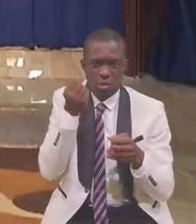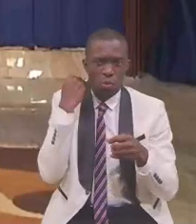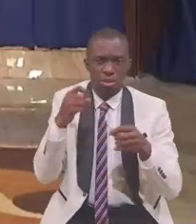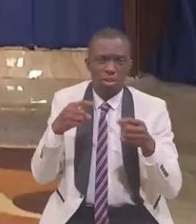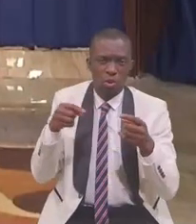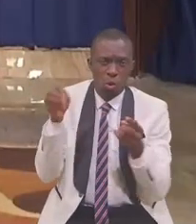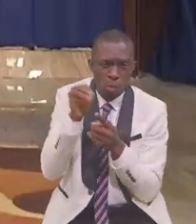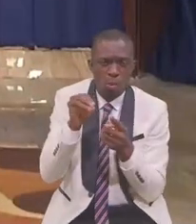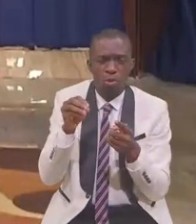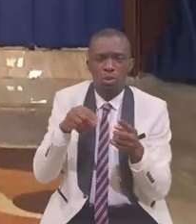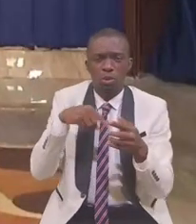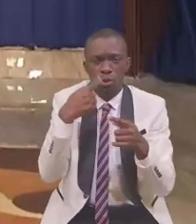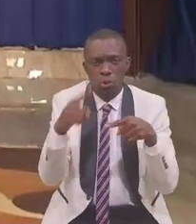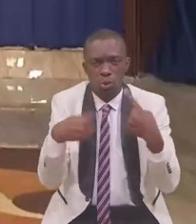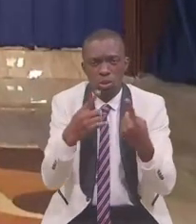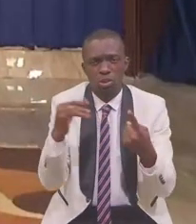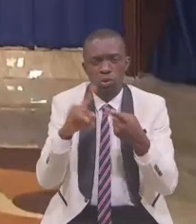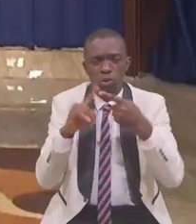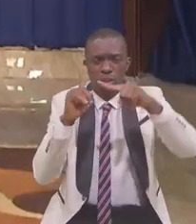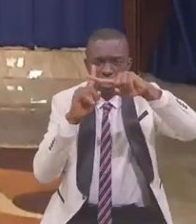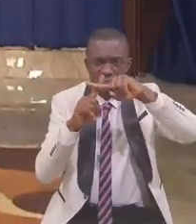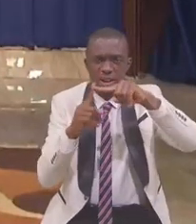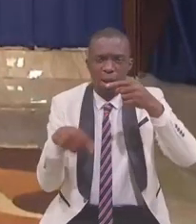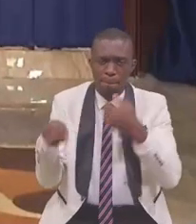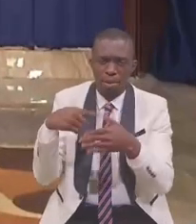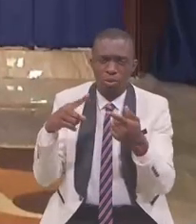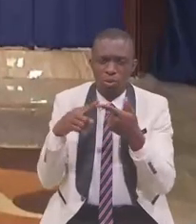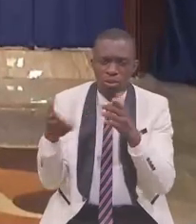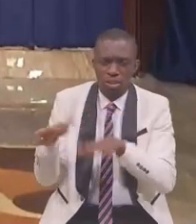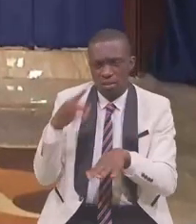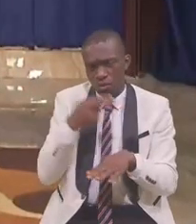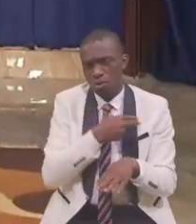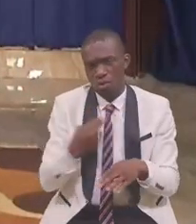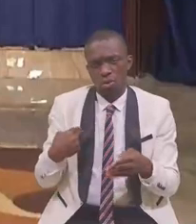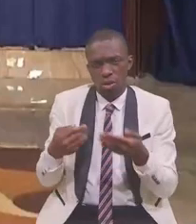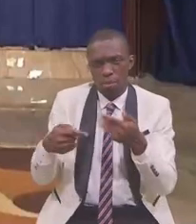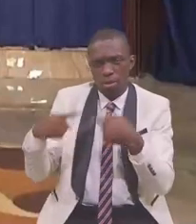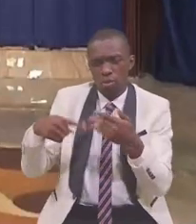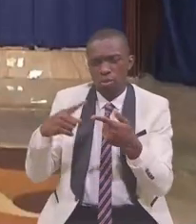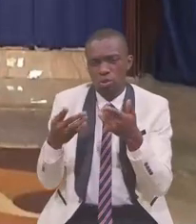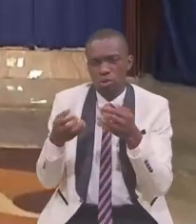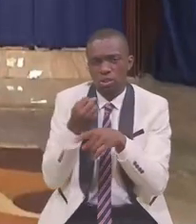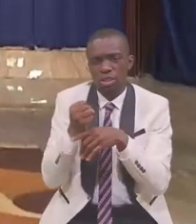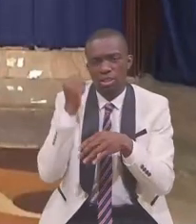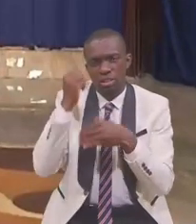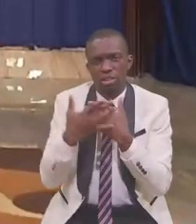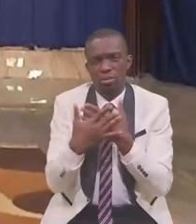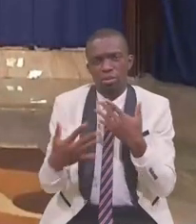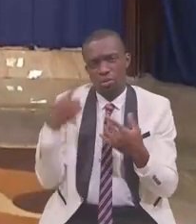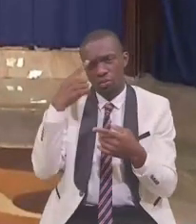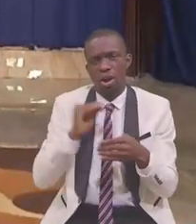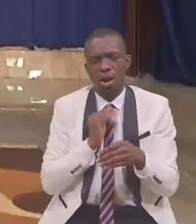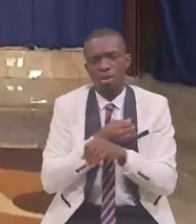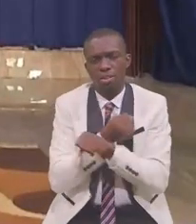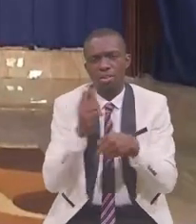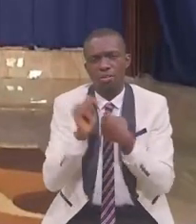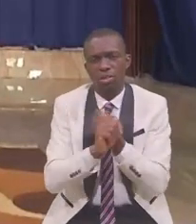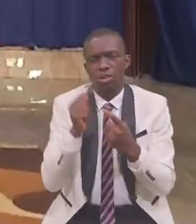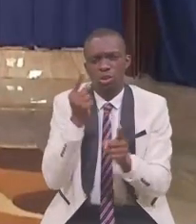au calvaire, sur le point de mourir et répandre son sang pour notre salut, pour notre justification, pour